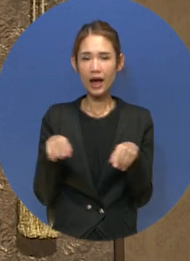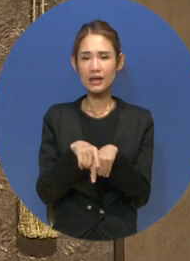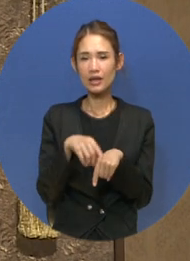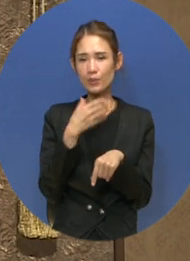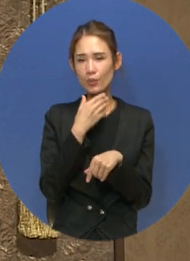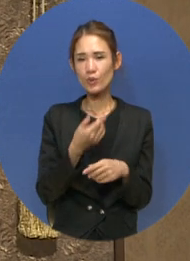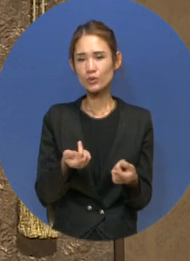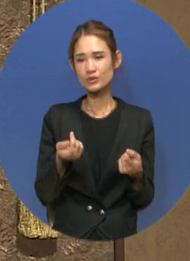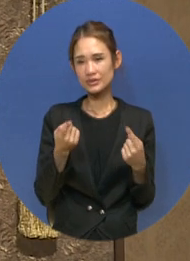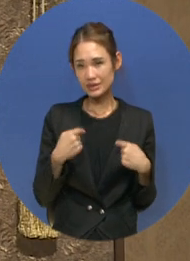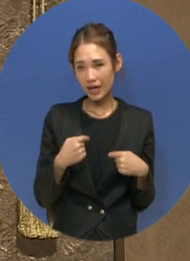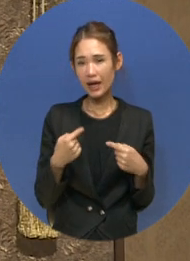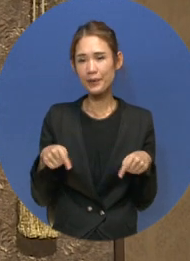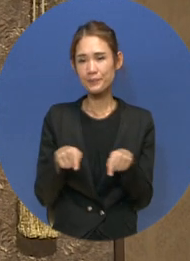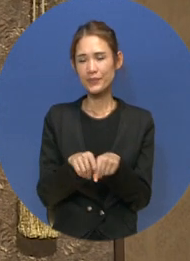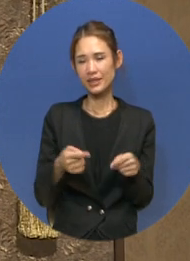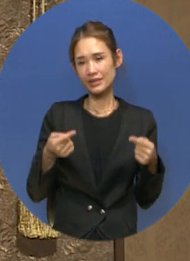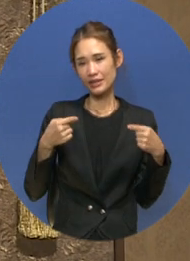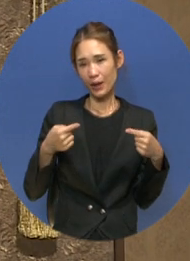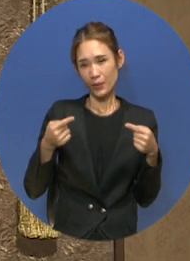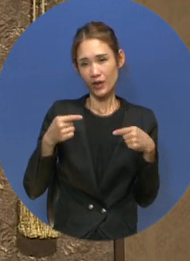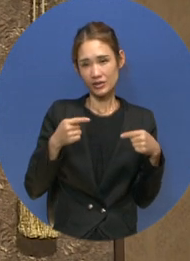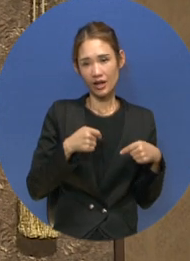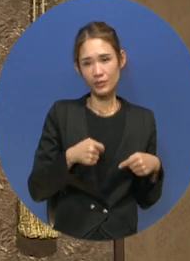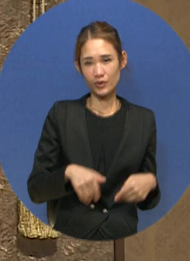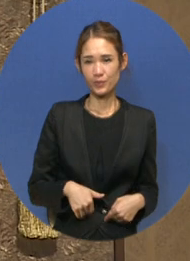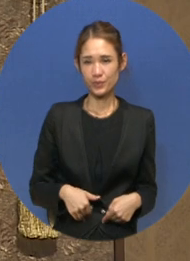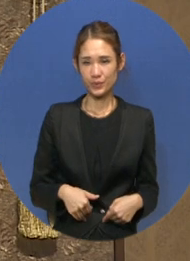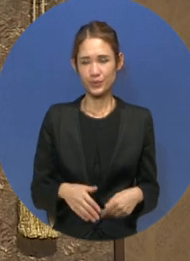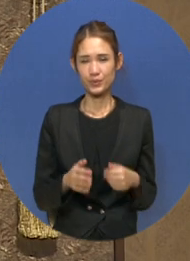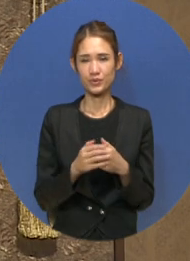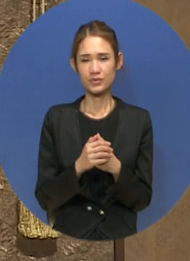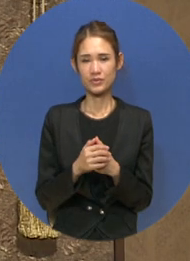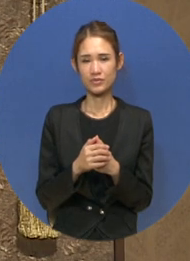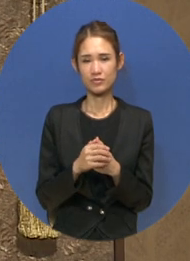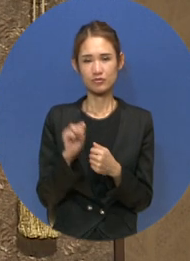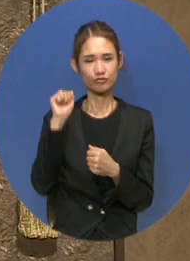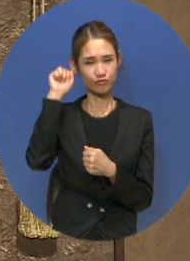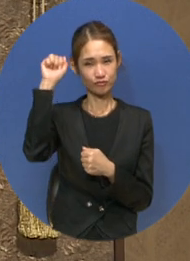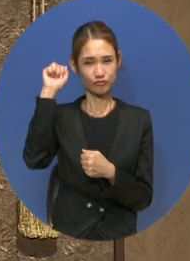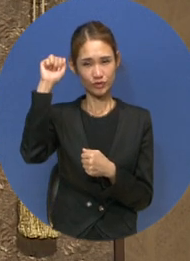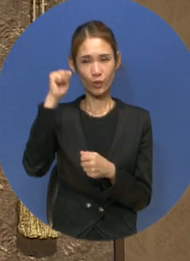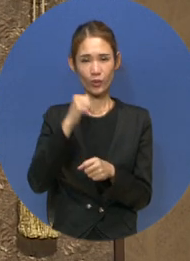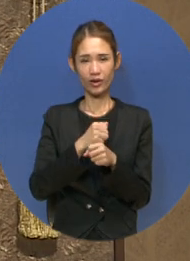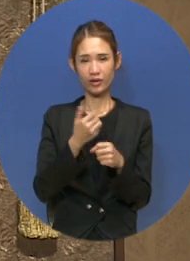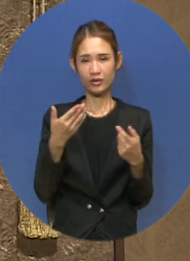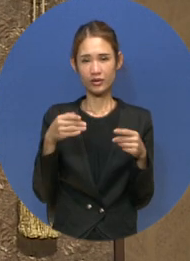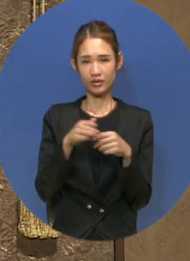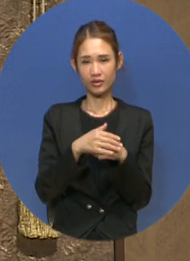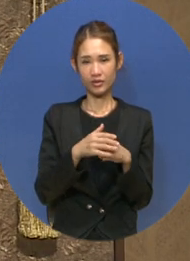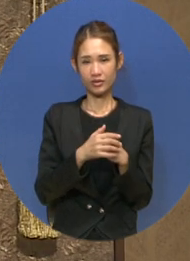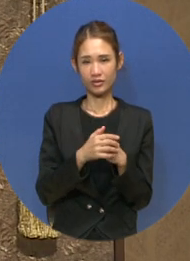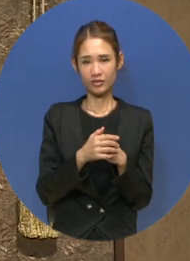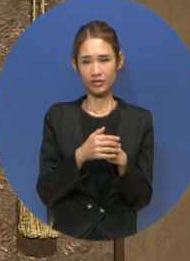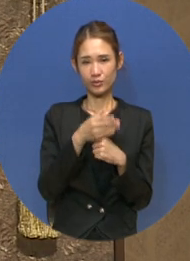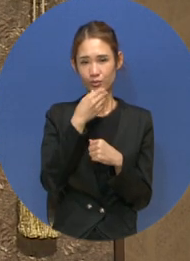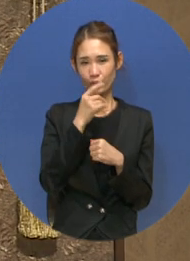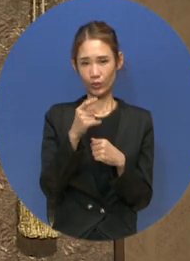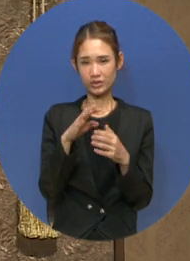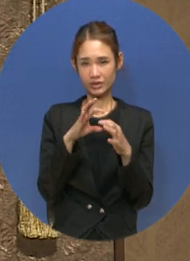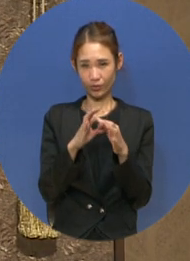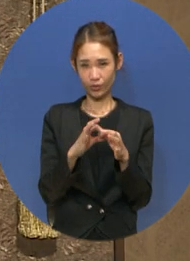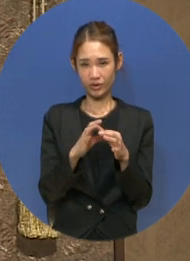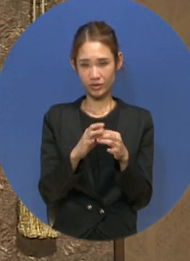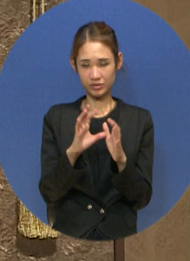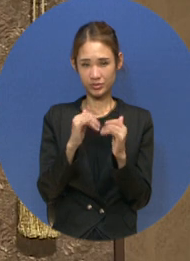복지에 동참을 하고 함께 참여하는 그러한 어떤 운동을 이제 복지TV와 또 우리 복지계와